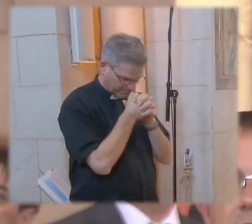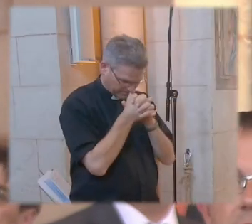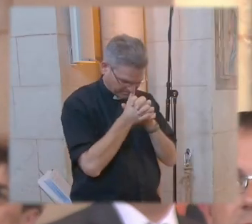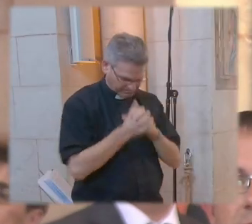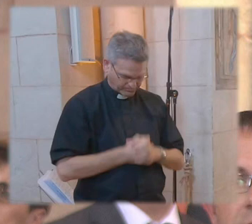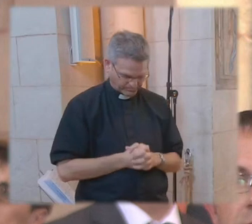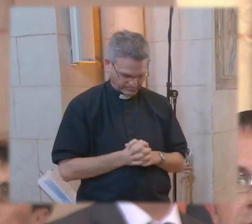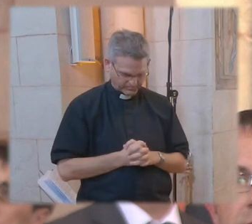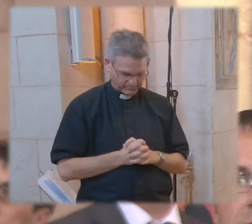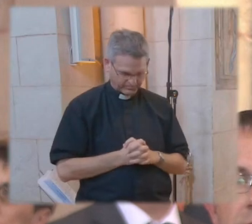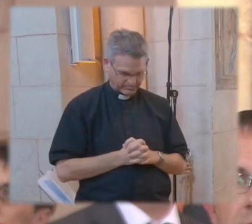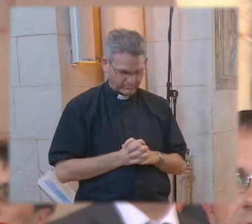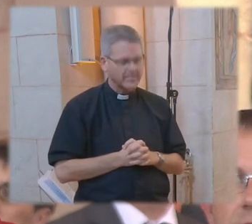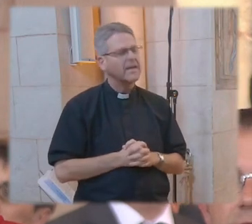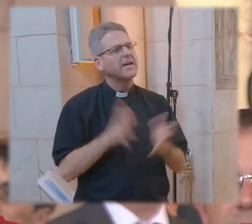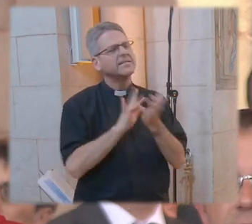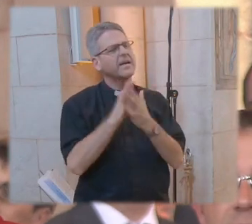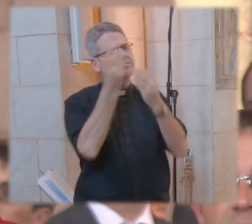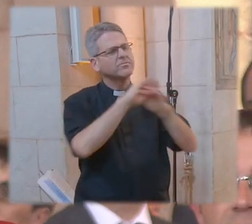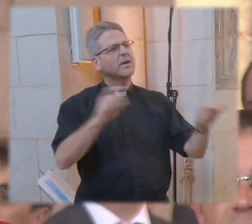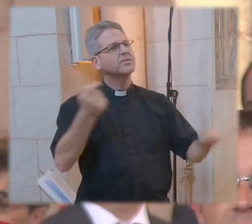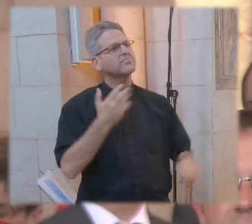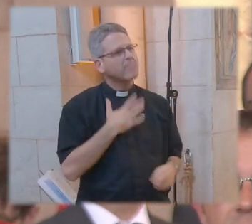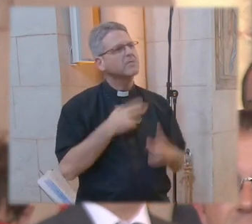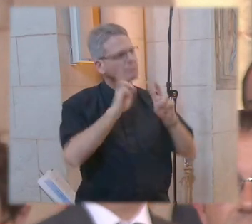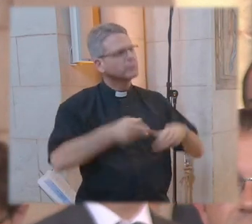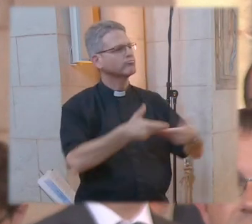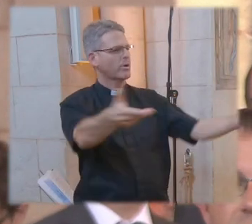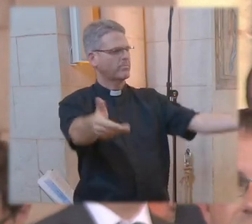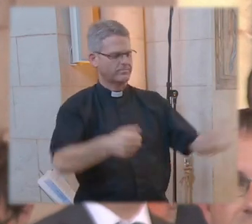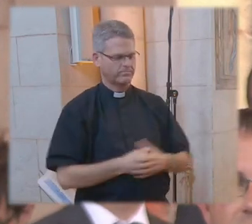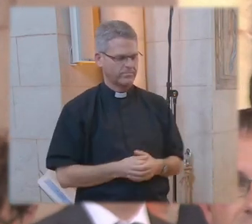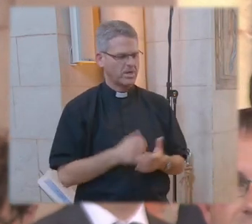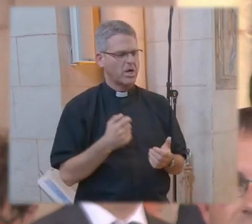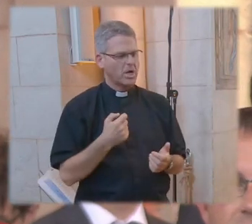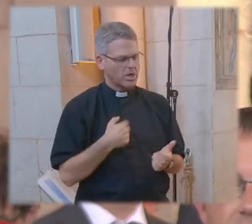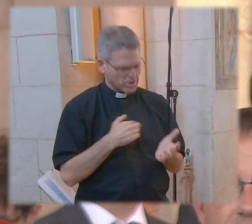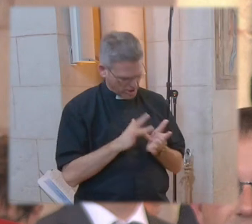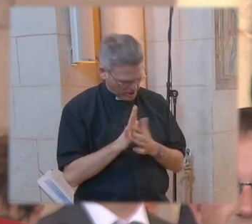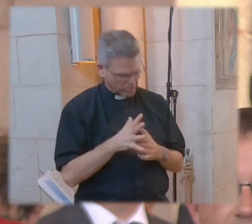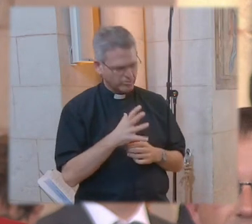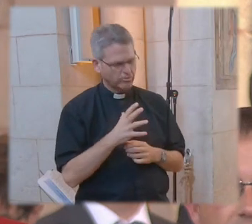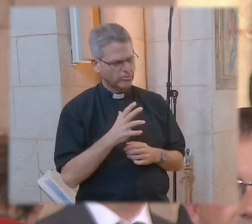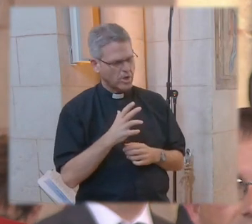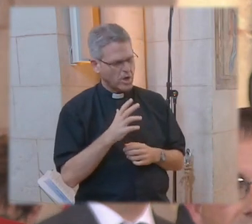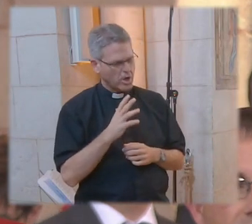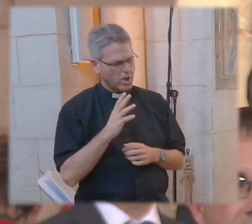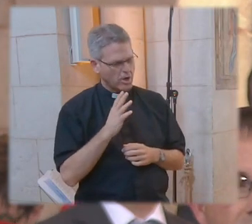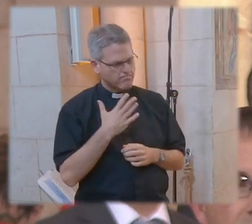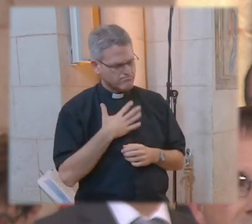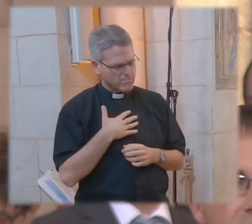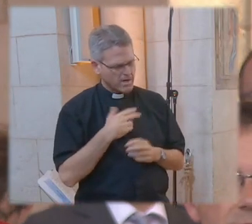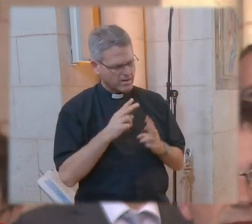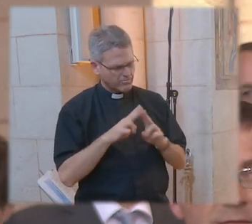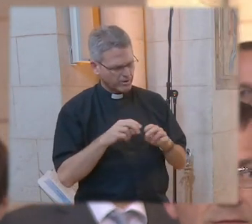Frieden hinterlasse ich euch, meinen Frieden gebe ich euch. So hat der Herr zu seinen Aposteln gesprochen und